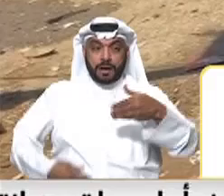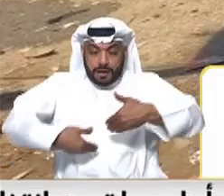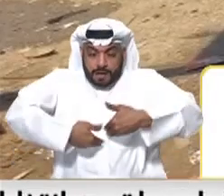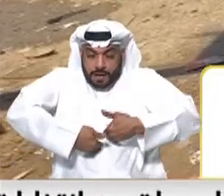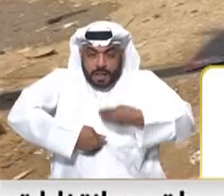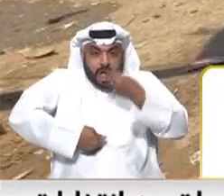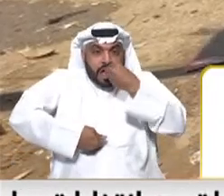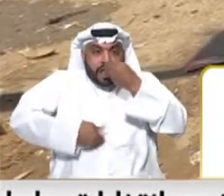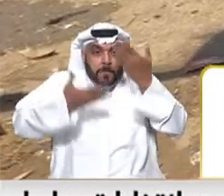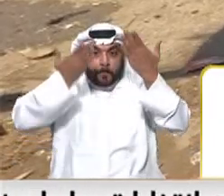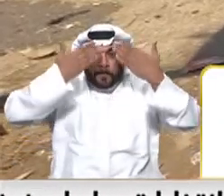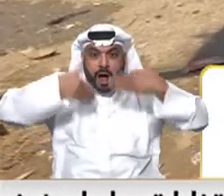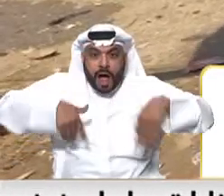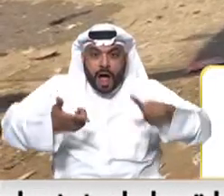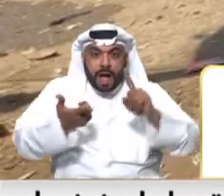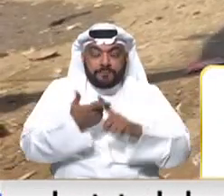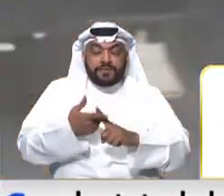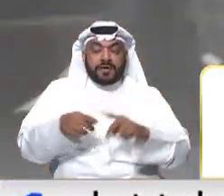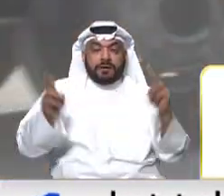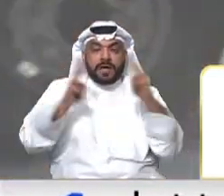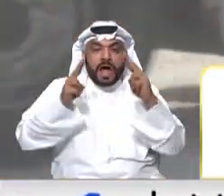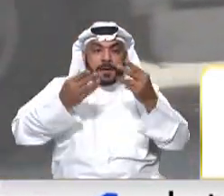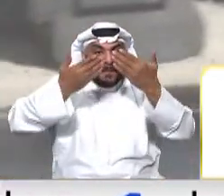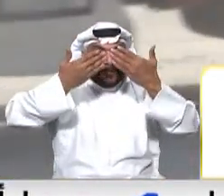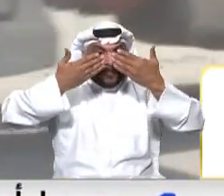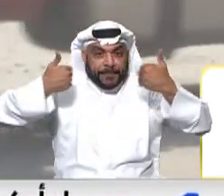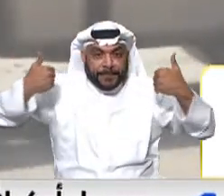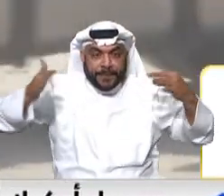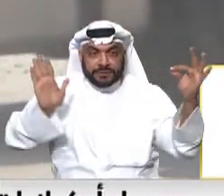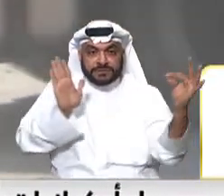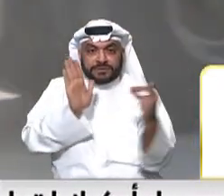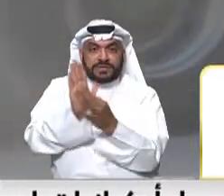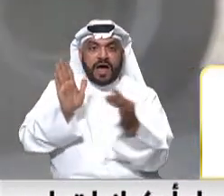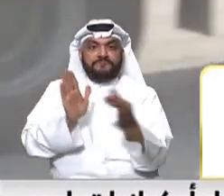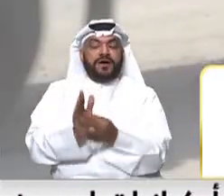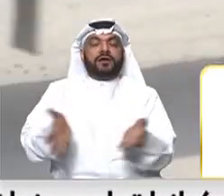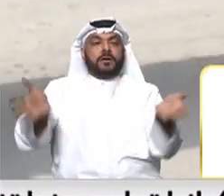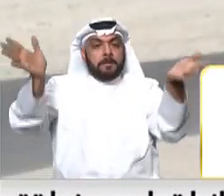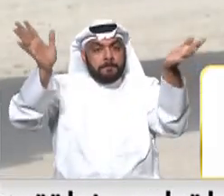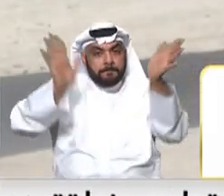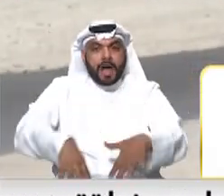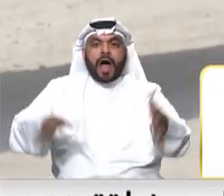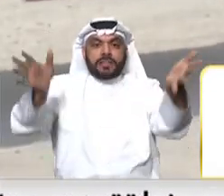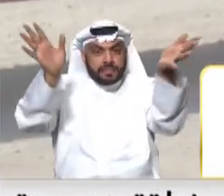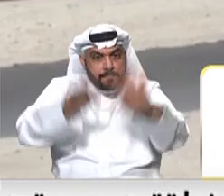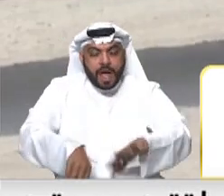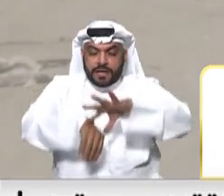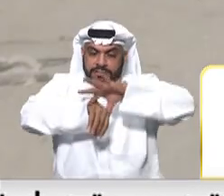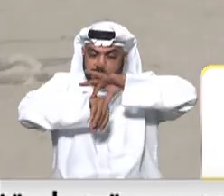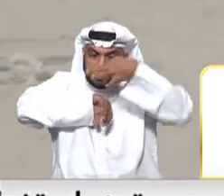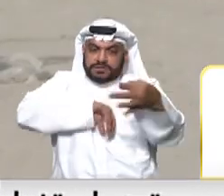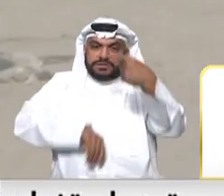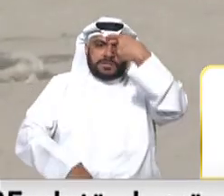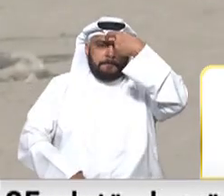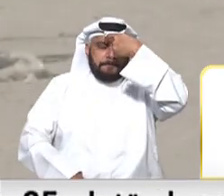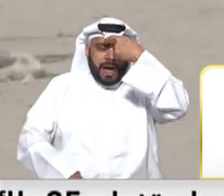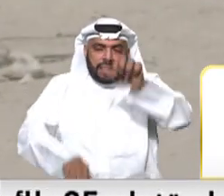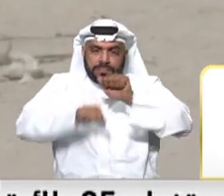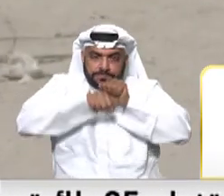هذا المستوى الكارثي من الجوع عن طريق إغراق غزة بالغذاء والمساعدات المنقذة